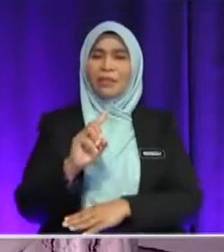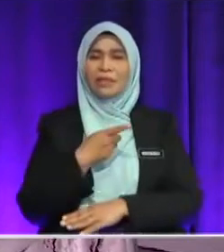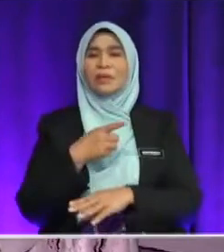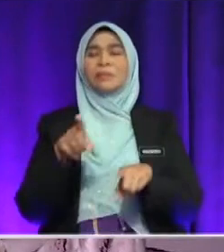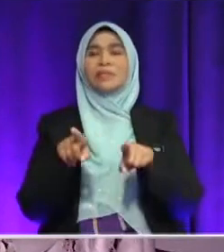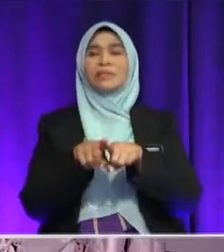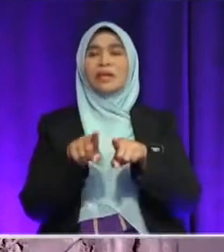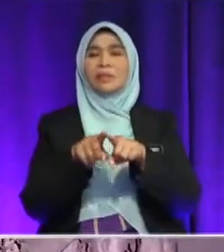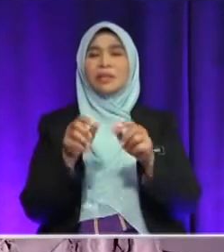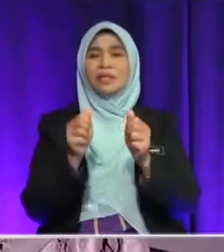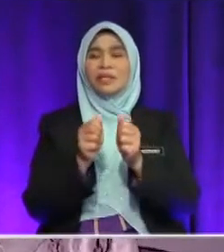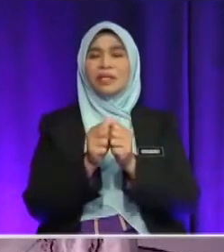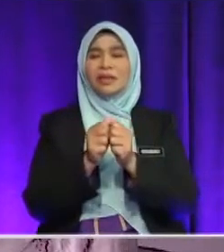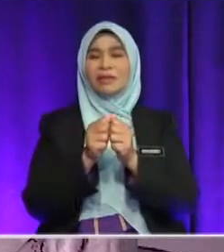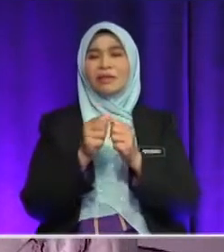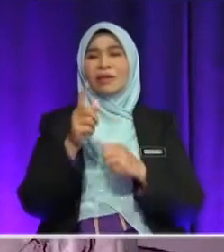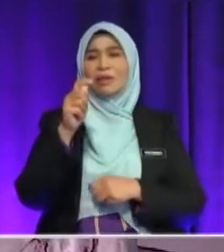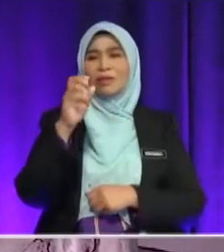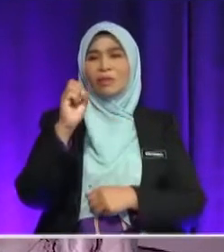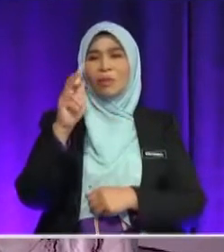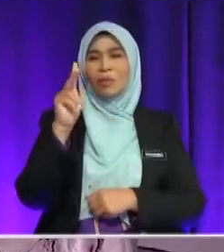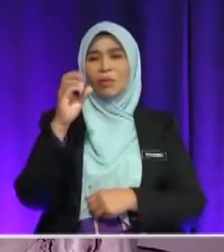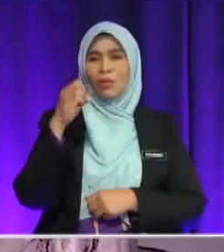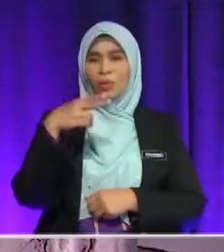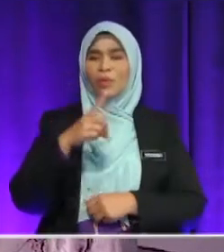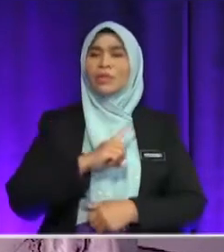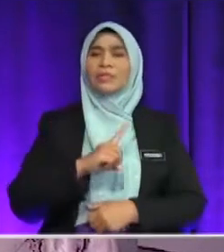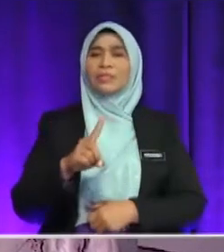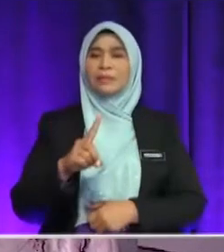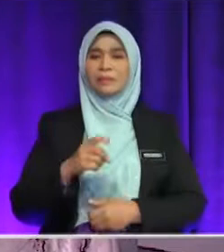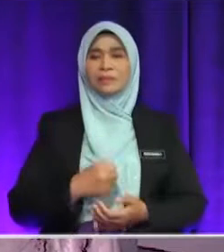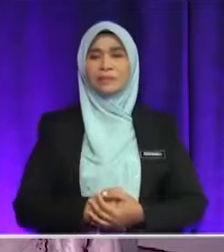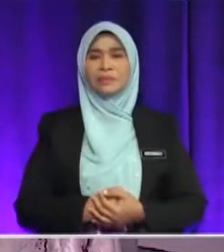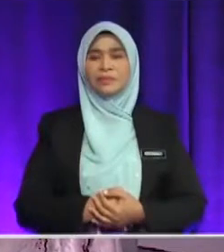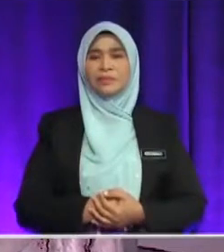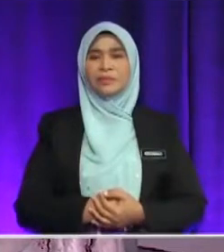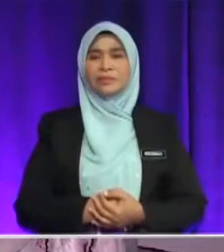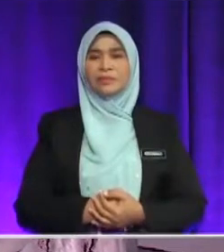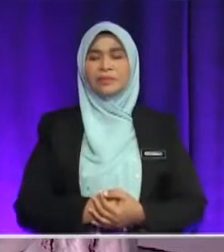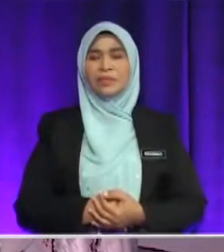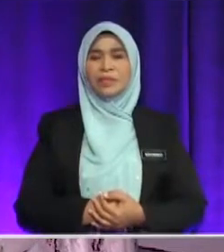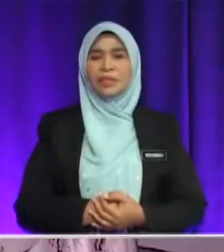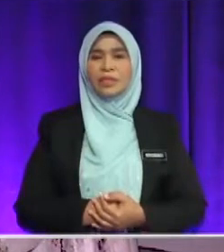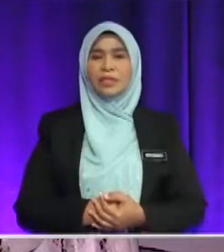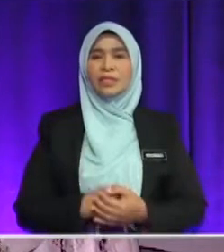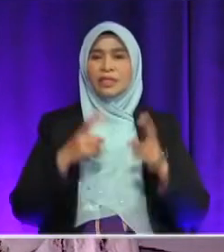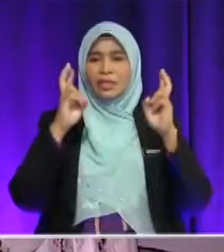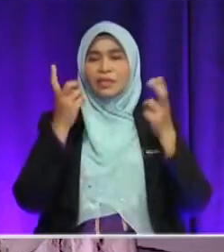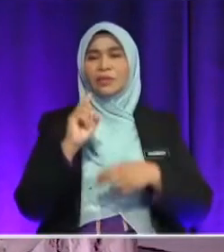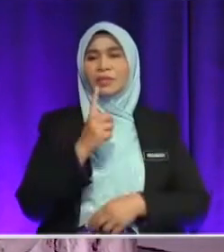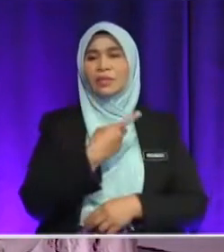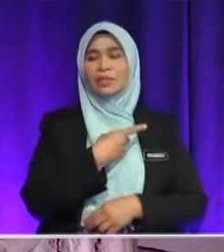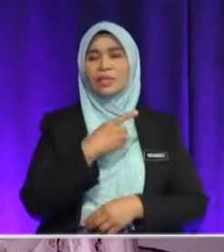Islam hai oke tajuk itu pada hari ini IMEI dan juga buruk di rumah tak kita